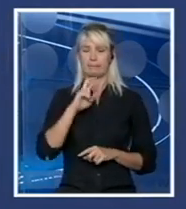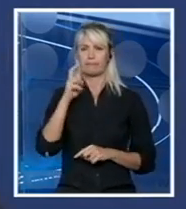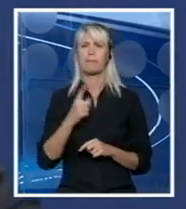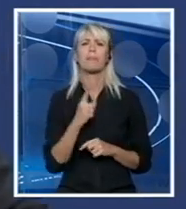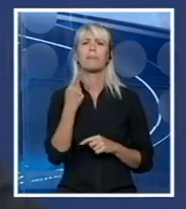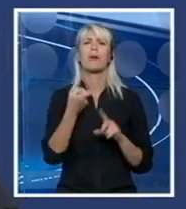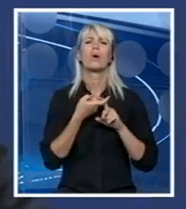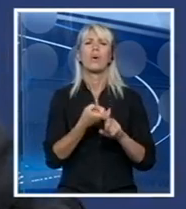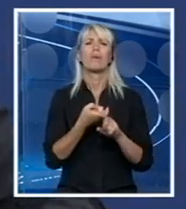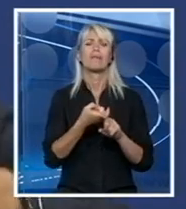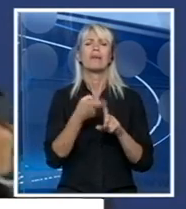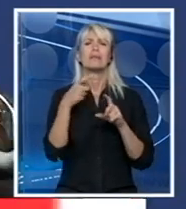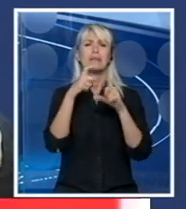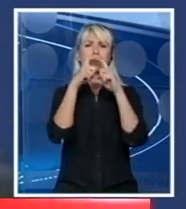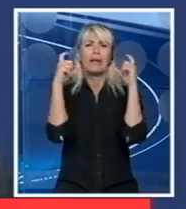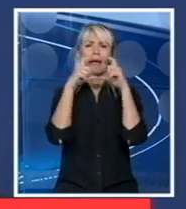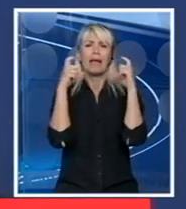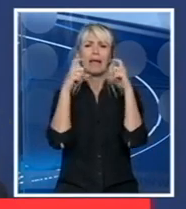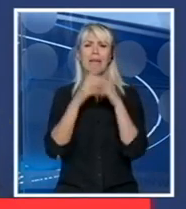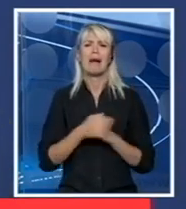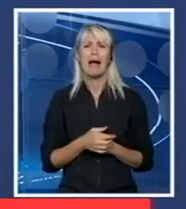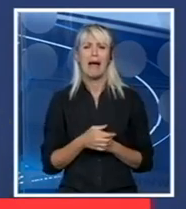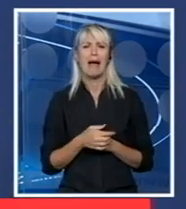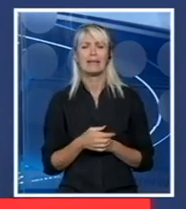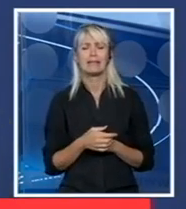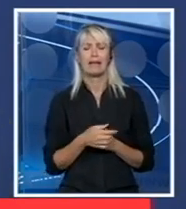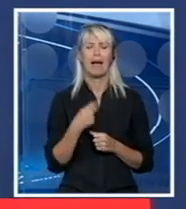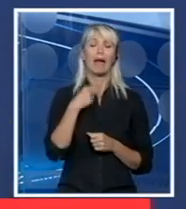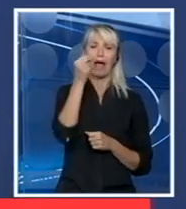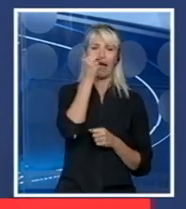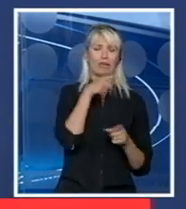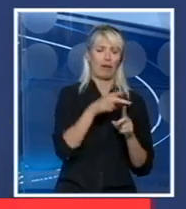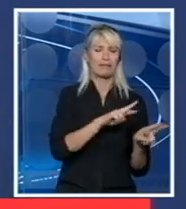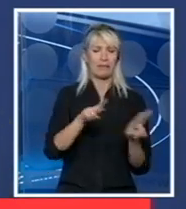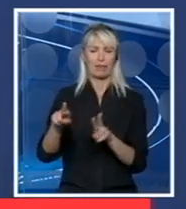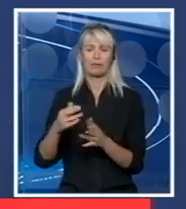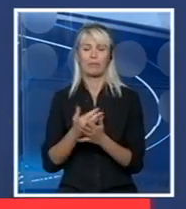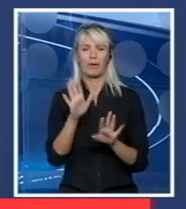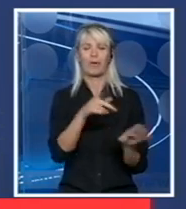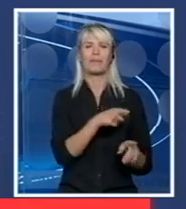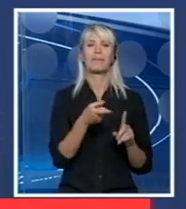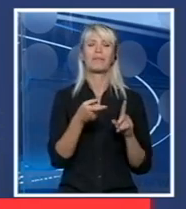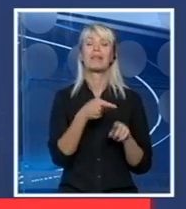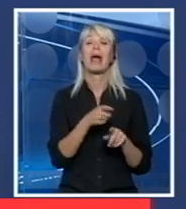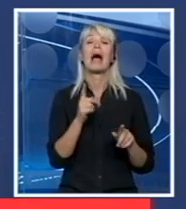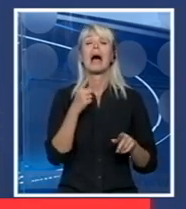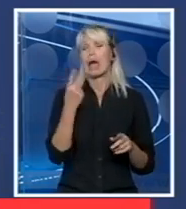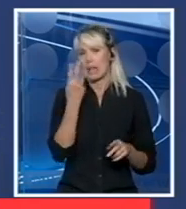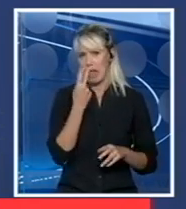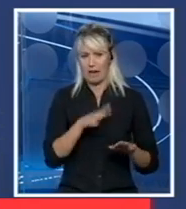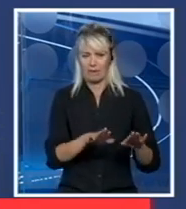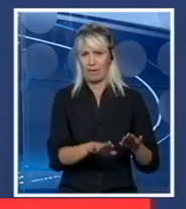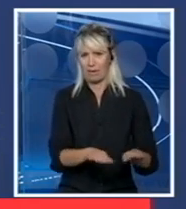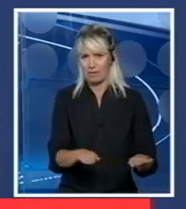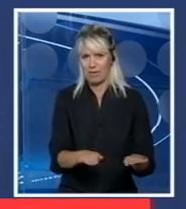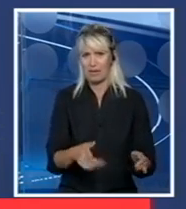lako. Ne, ali koleginica je pitala, šalim se, vratit ću se. Naravno da postoji ono kod male dece